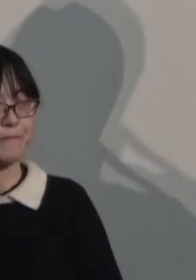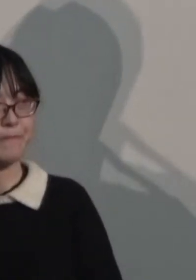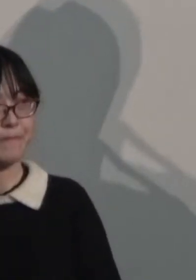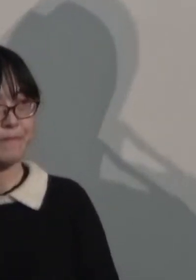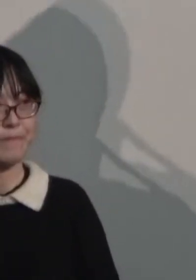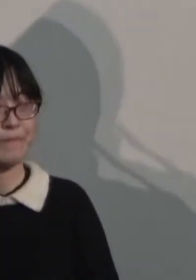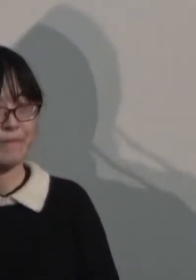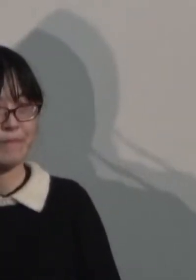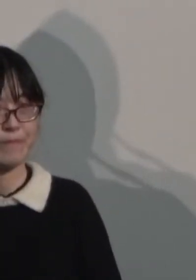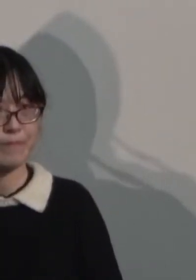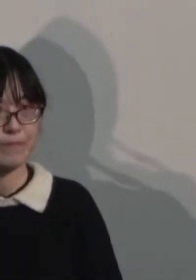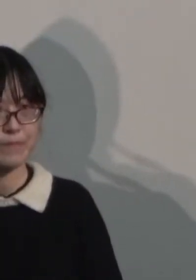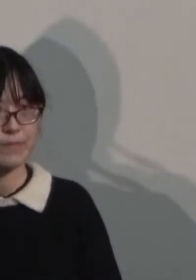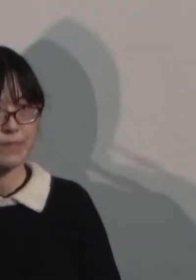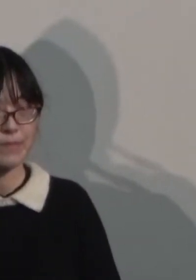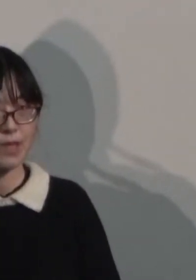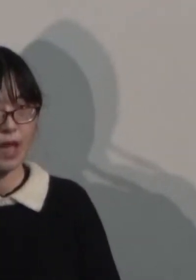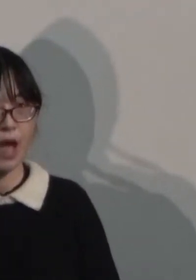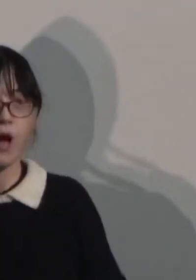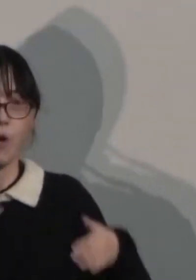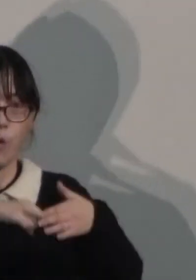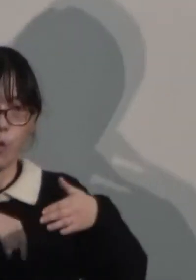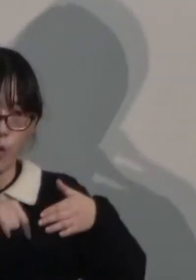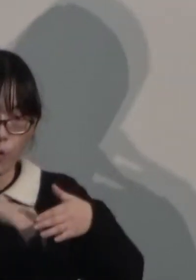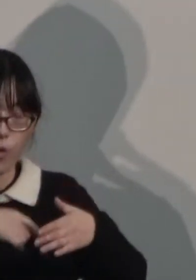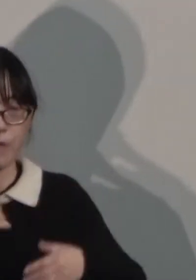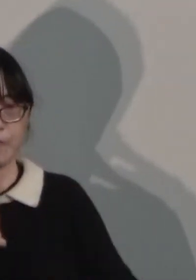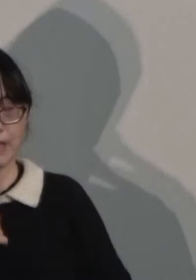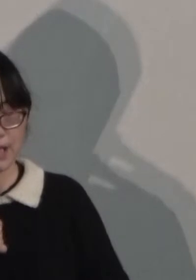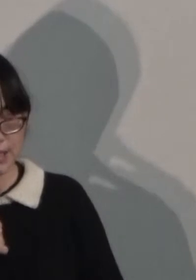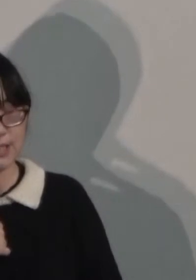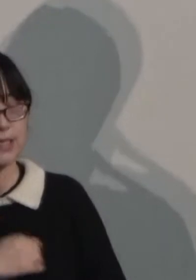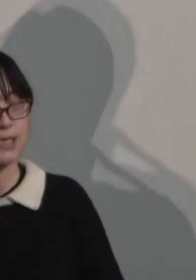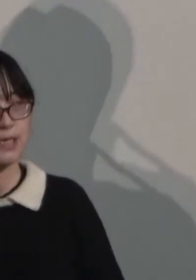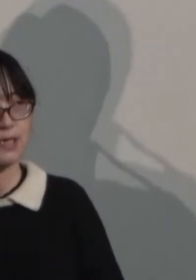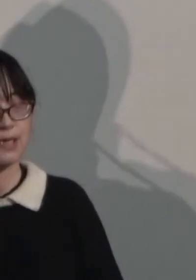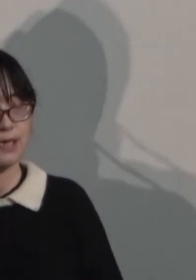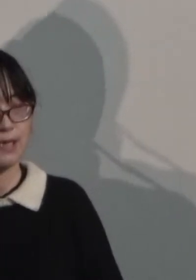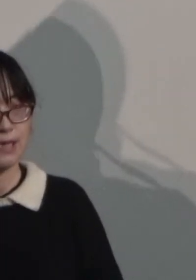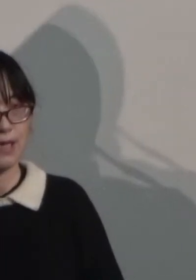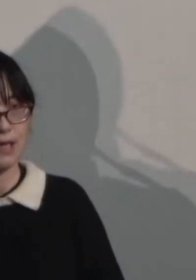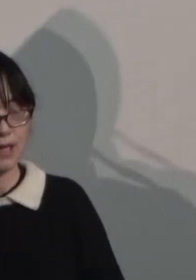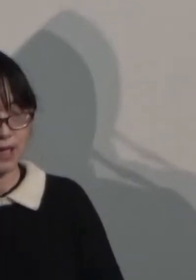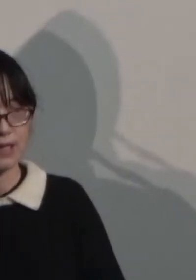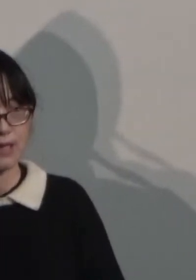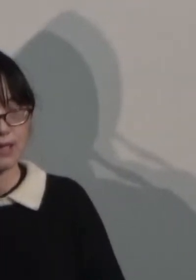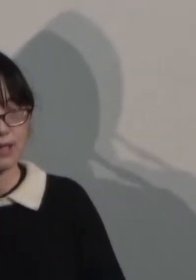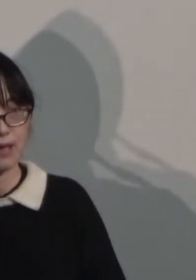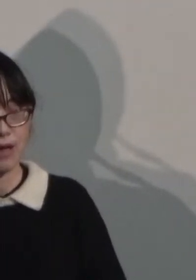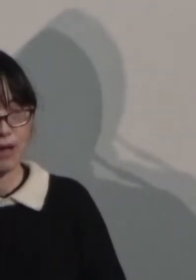私はフランシス・チャーチの次の言葉が心に響きました。